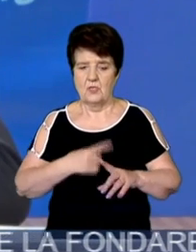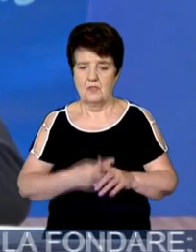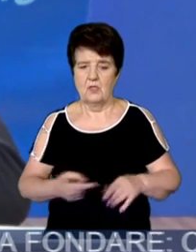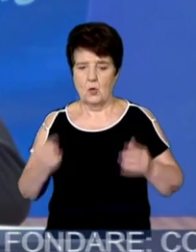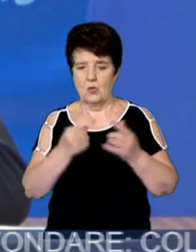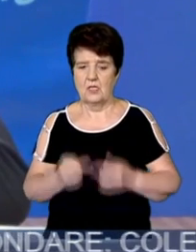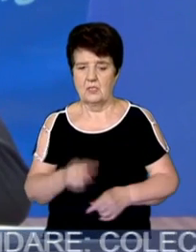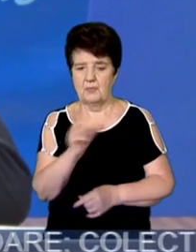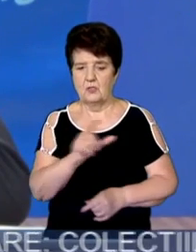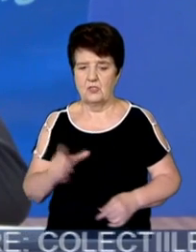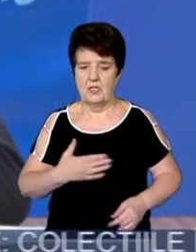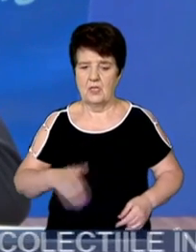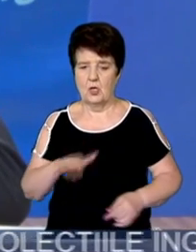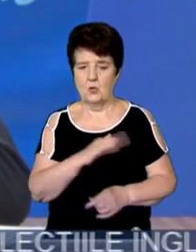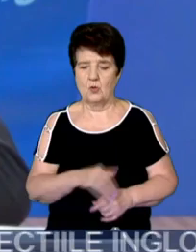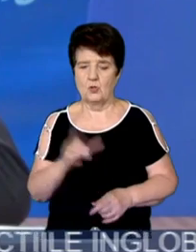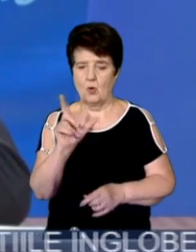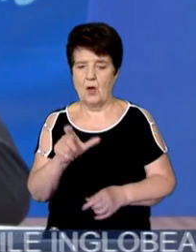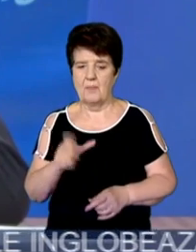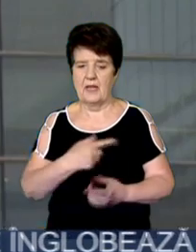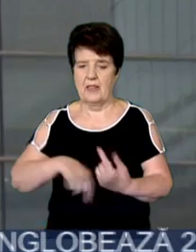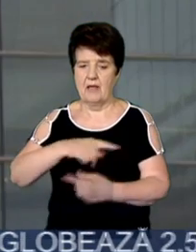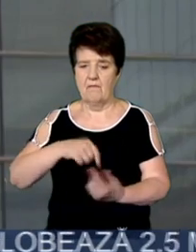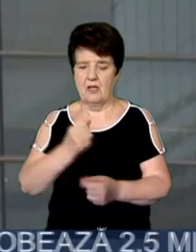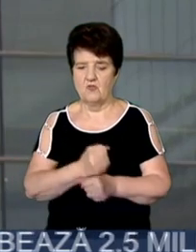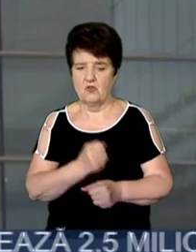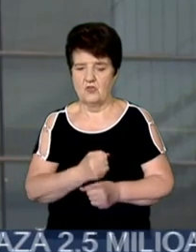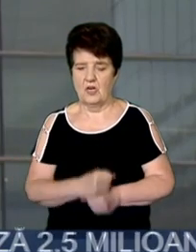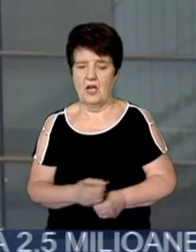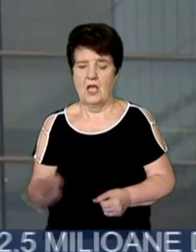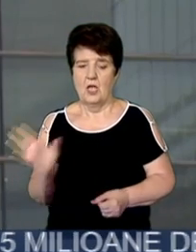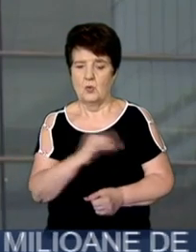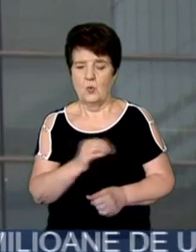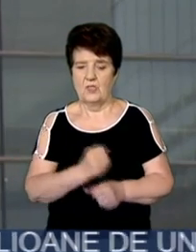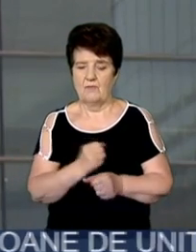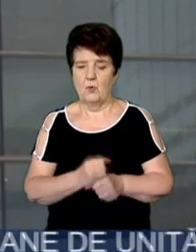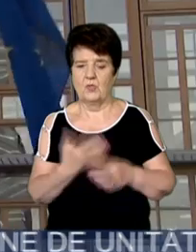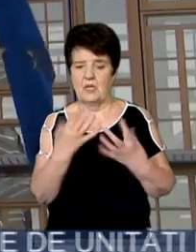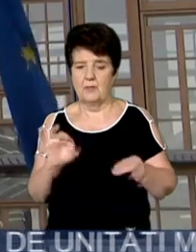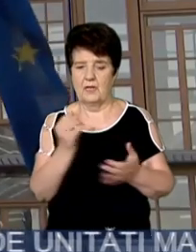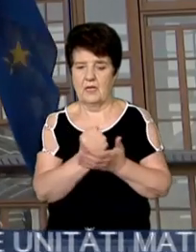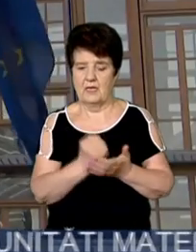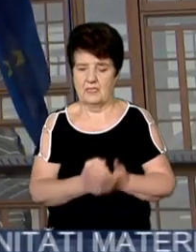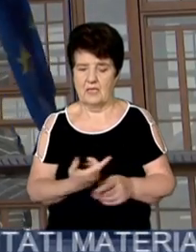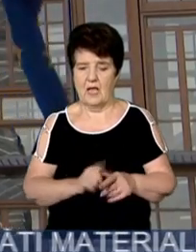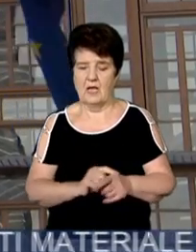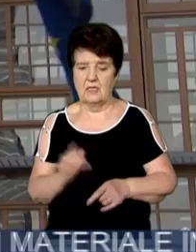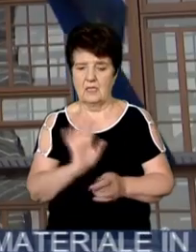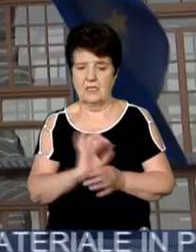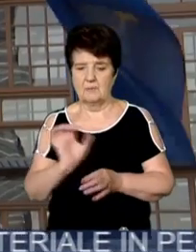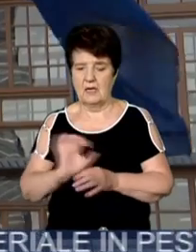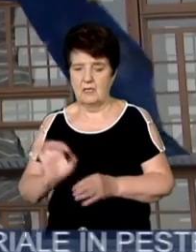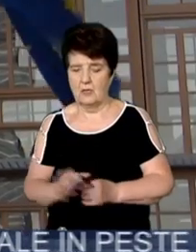pentru cetățenii noștri, pentru oamenii de afaceri. Am făcut totul pentru a liberaliza și facilita viața